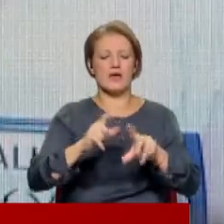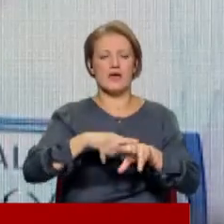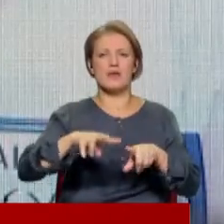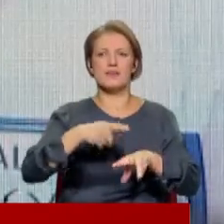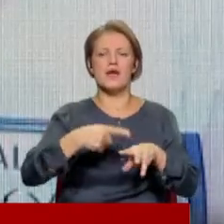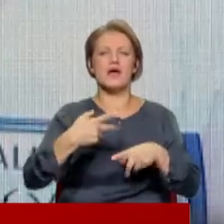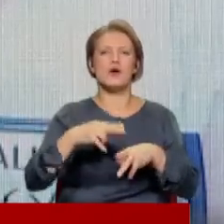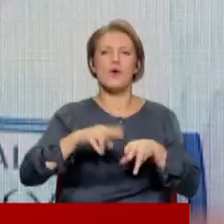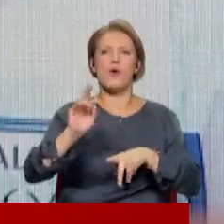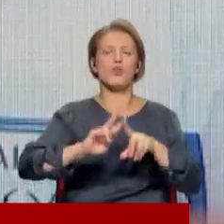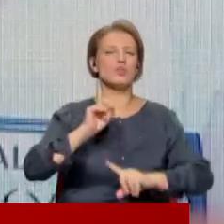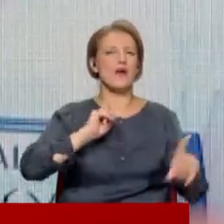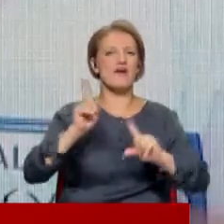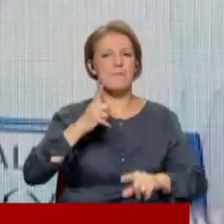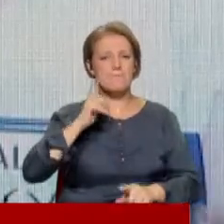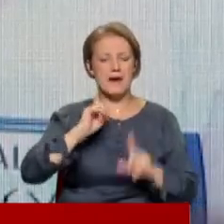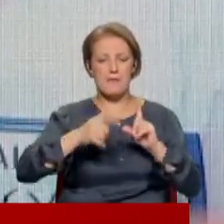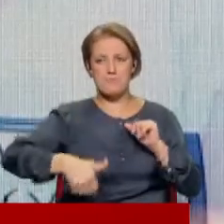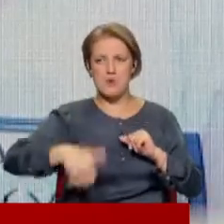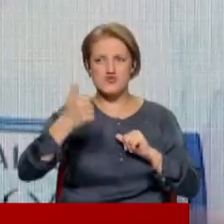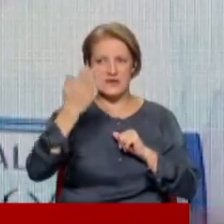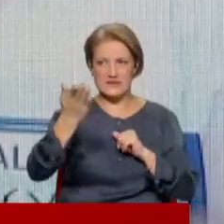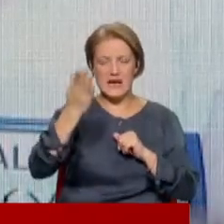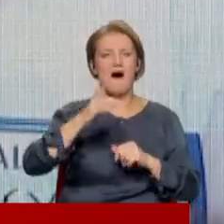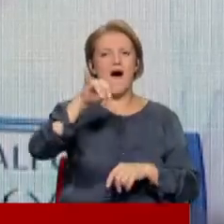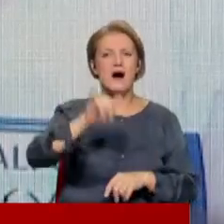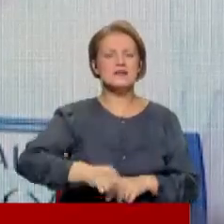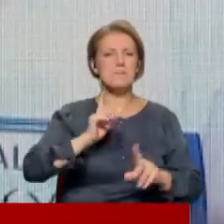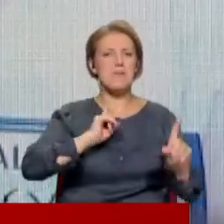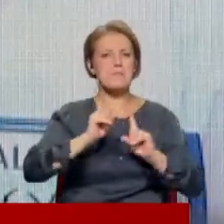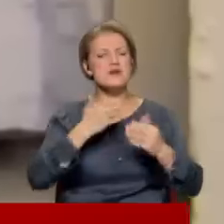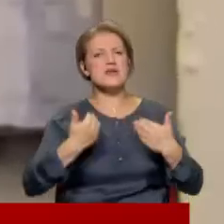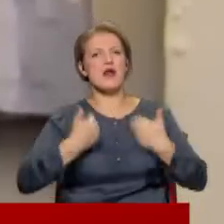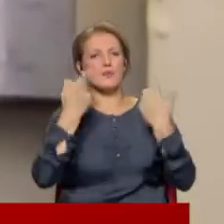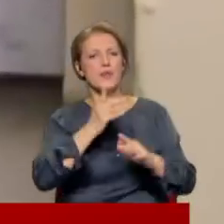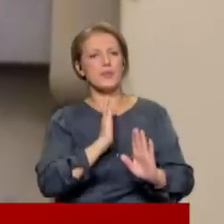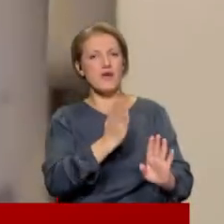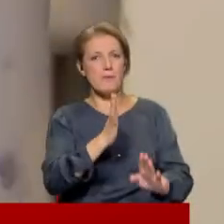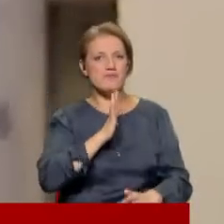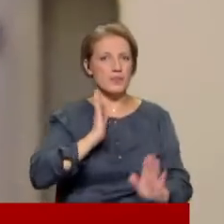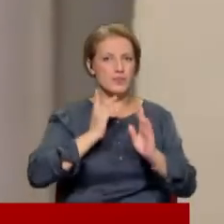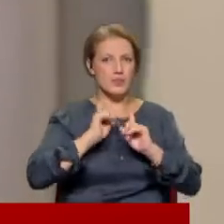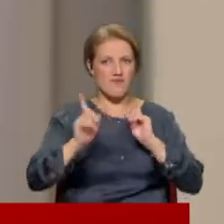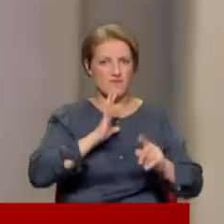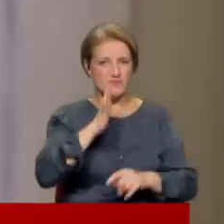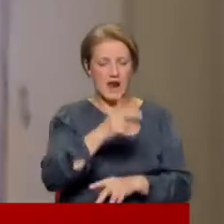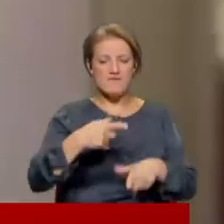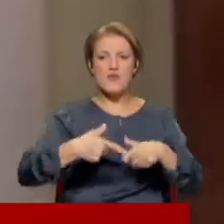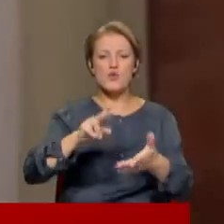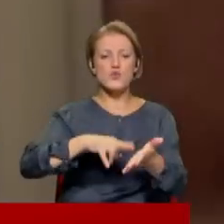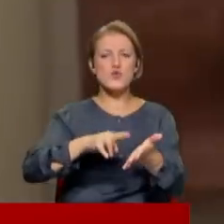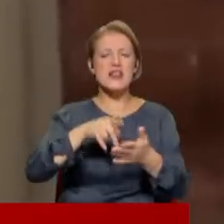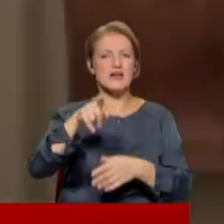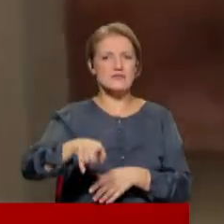davasının mahkeme başkanı Hasan Hüseyin Özese hakkında Yargıtay'da devam eden bir başka dava olmasına rağmen FETÖ üyeliği